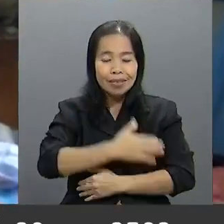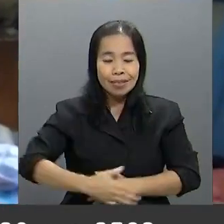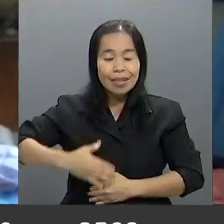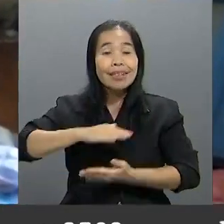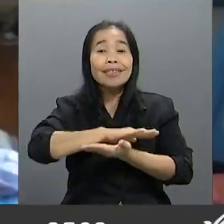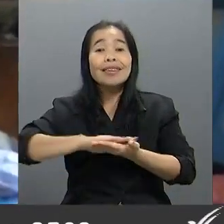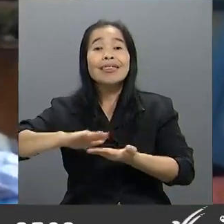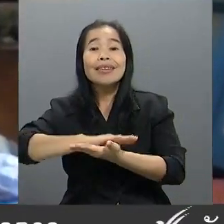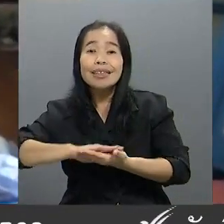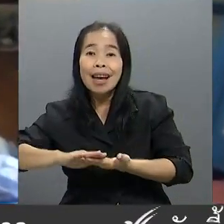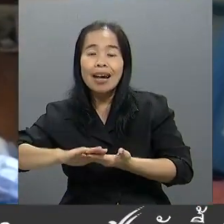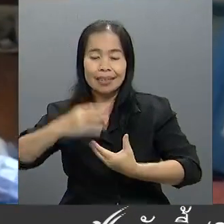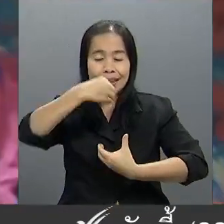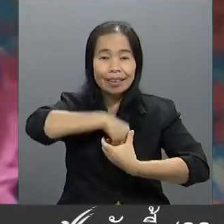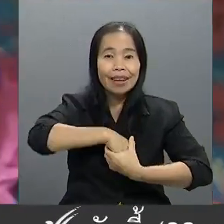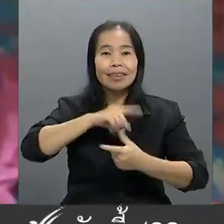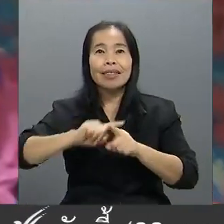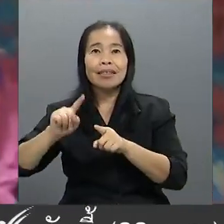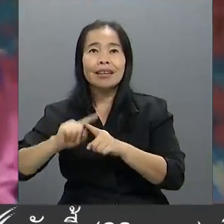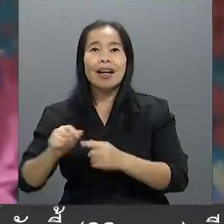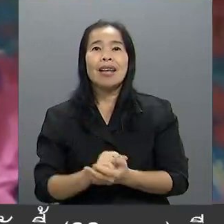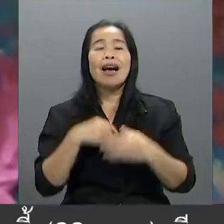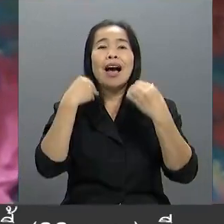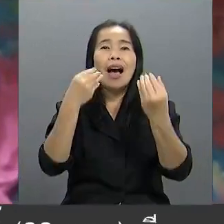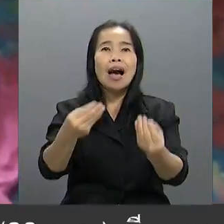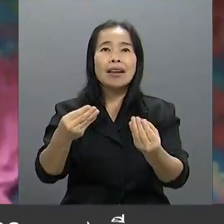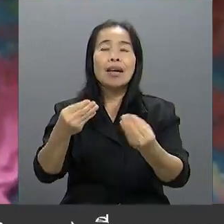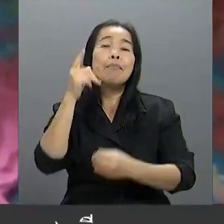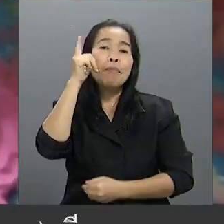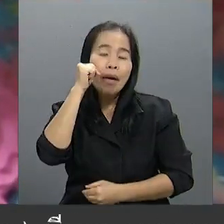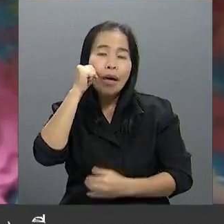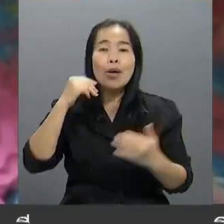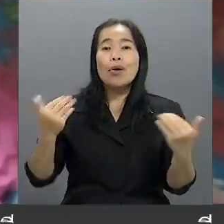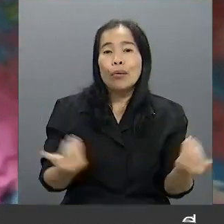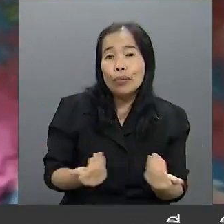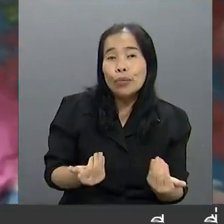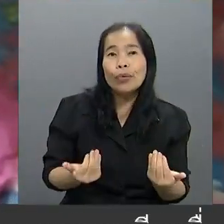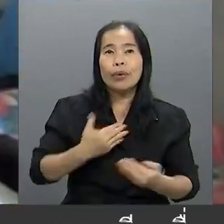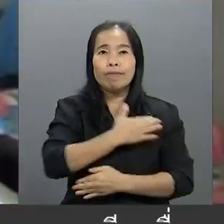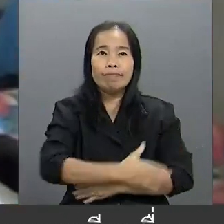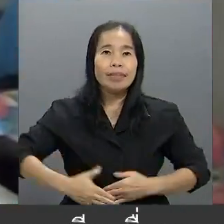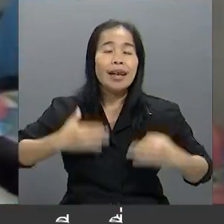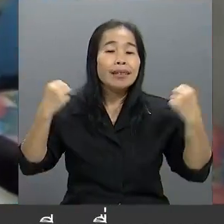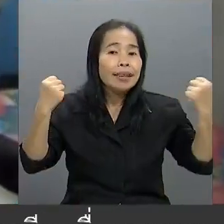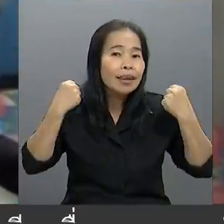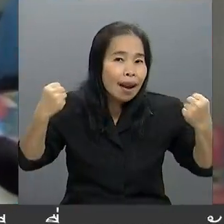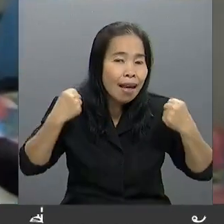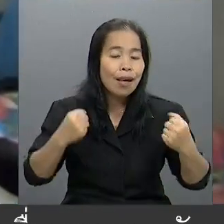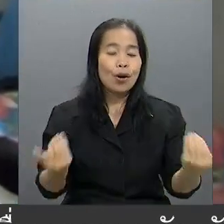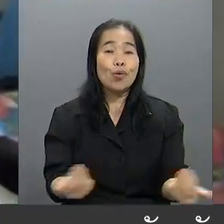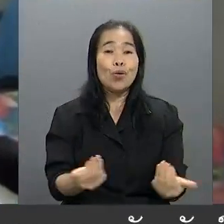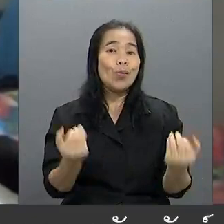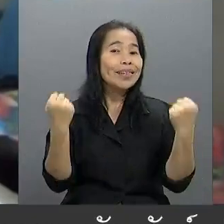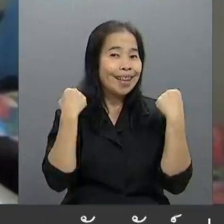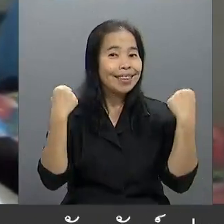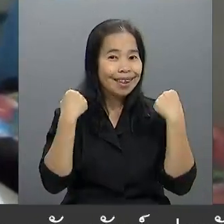ยูกโรนรอดแม่ปลอดภัยในเรื่องของทำให้แม่และเด็กที่นราธิ